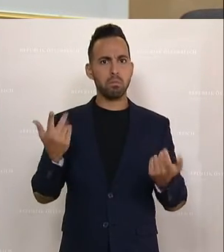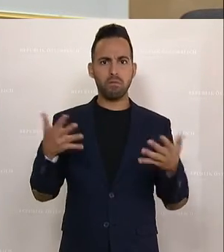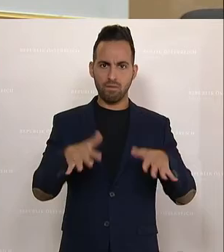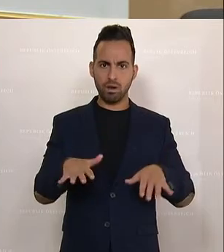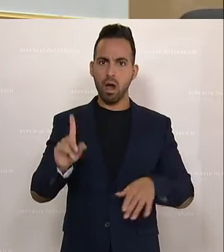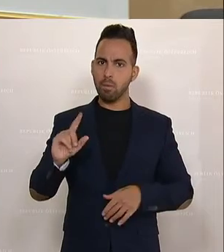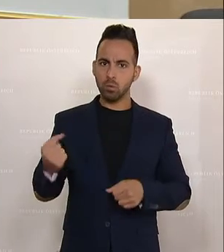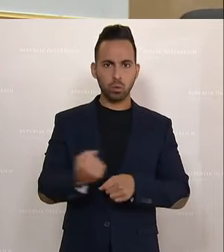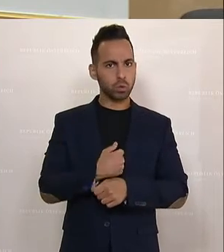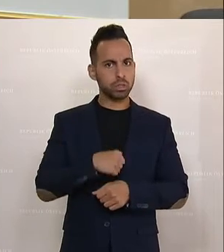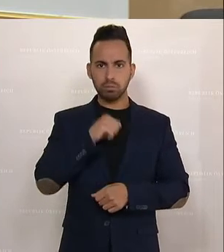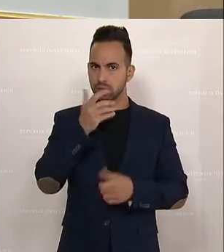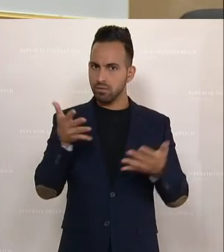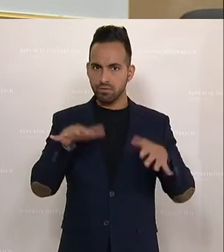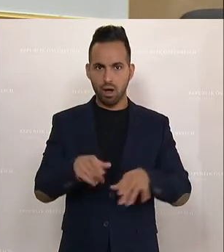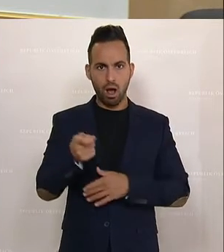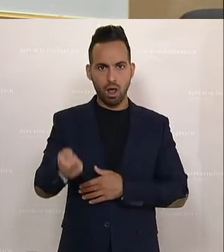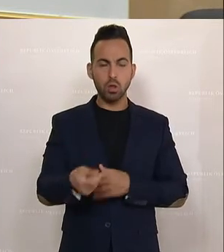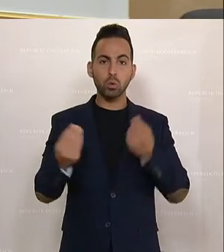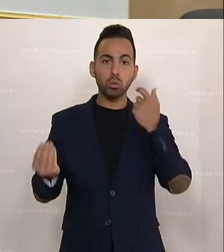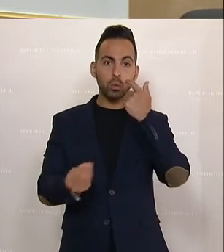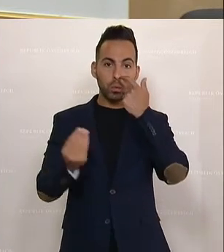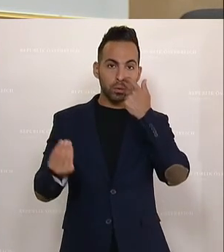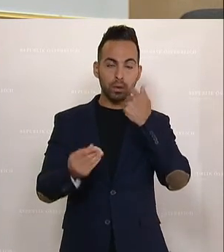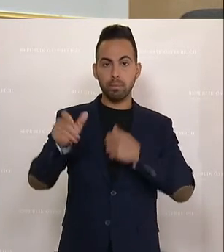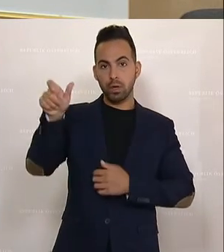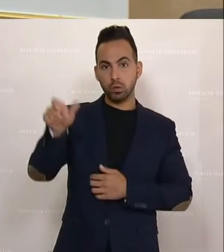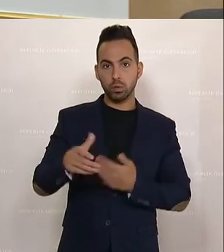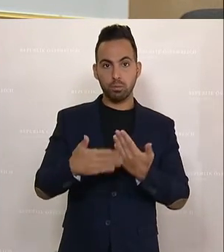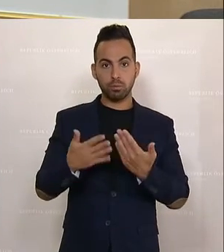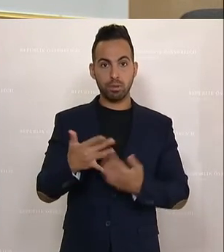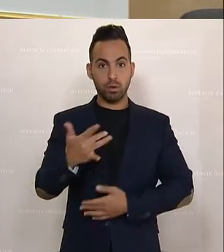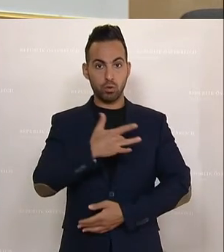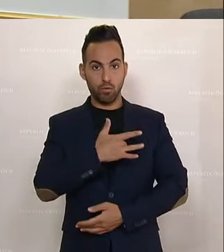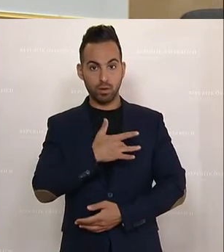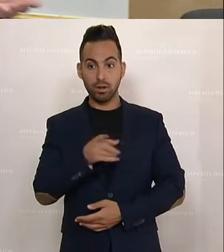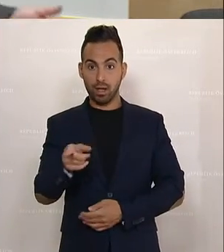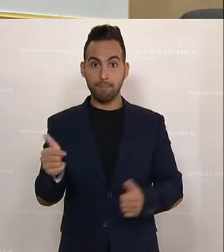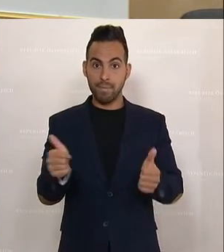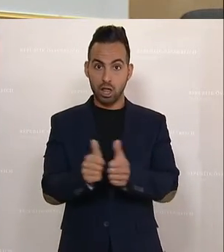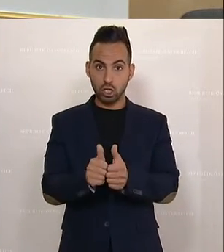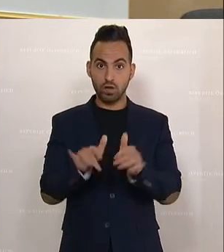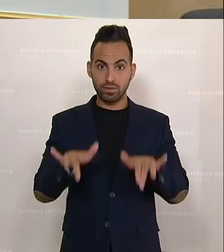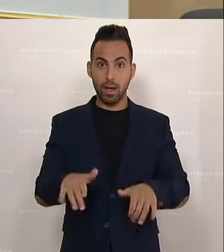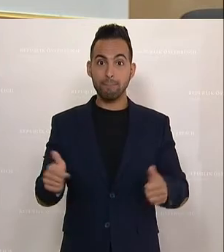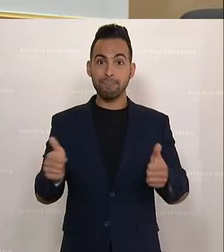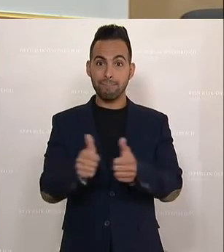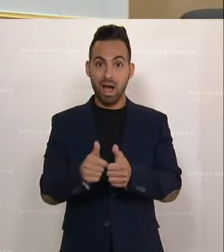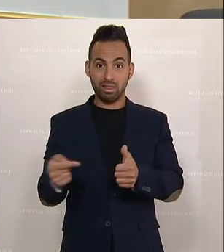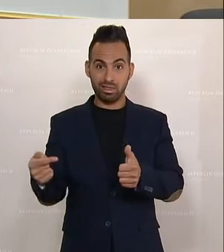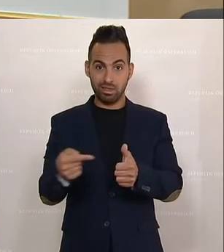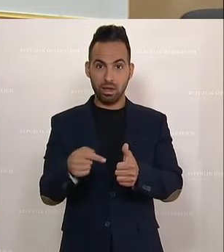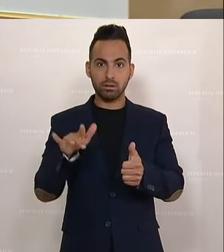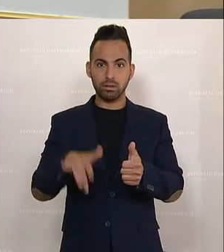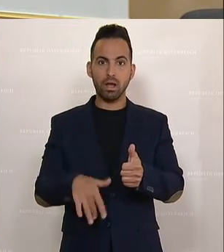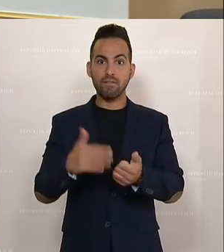das trotzdem nicht der Fall ist, wenn nämlich die betroffene Person in einer Partnerschaft lebt und der Partner, die